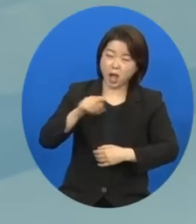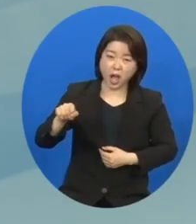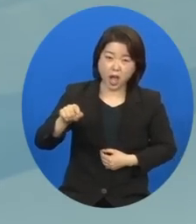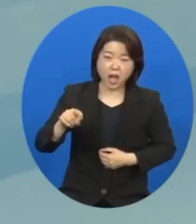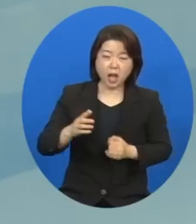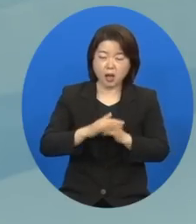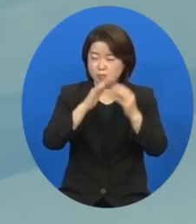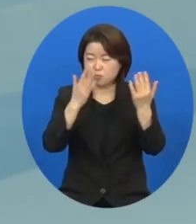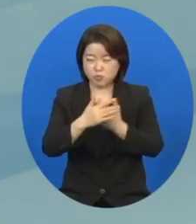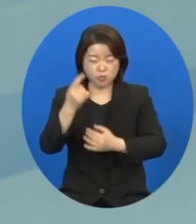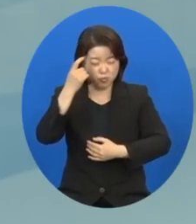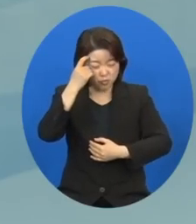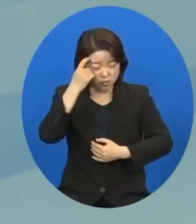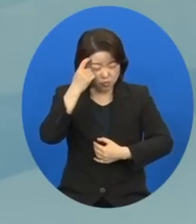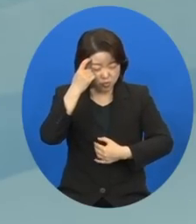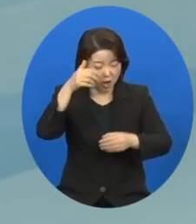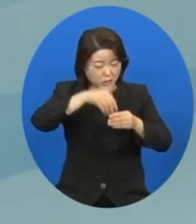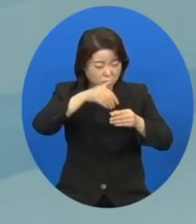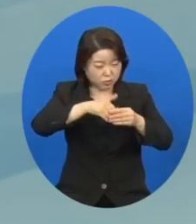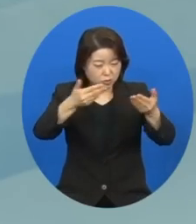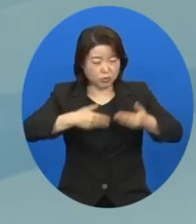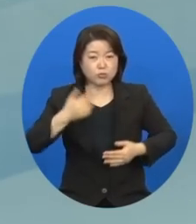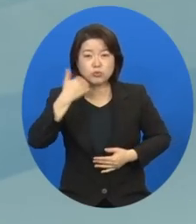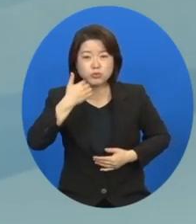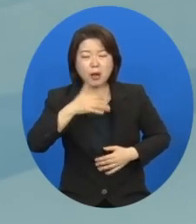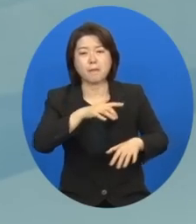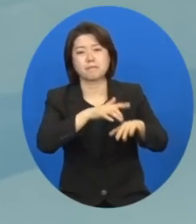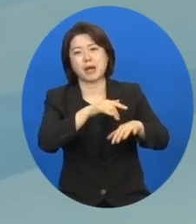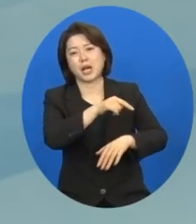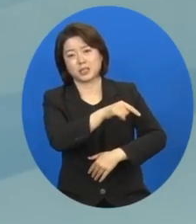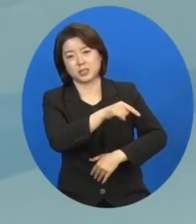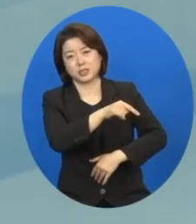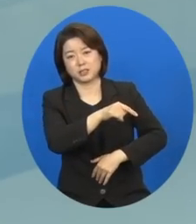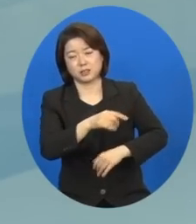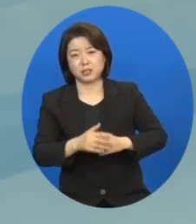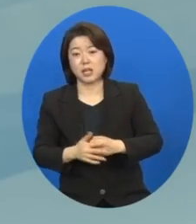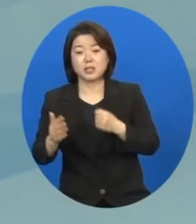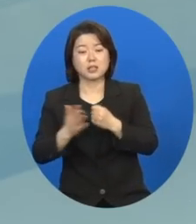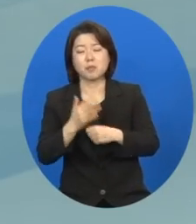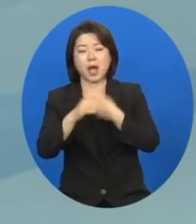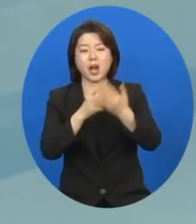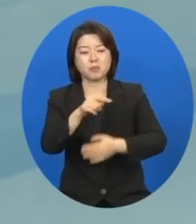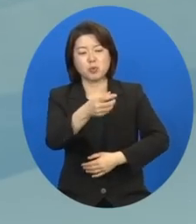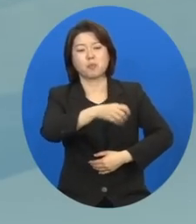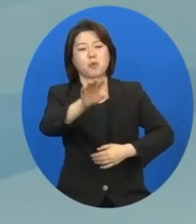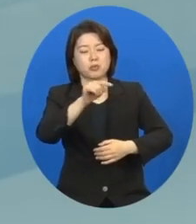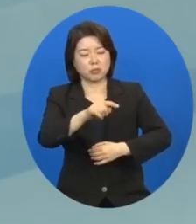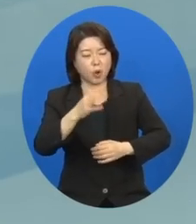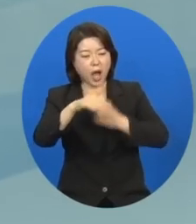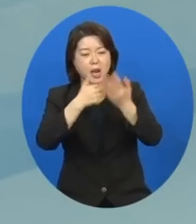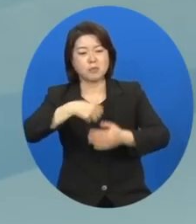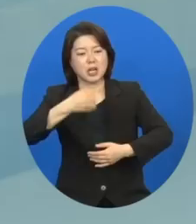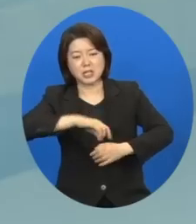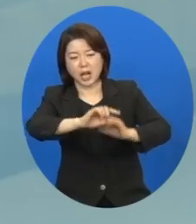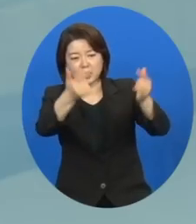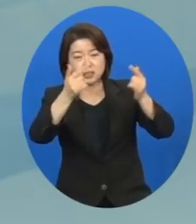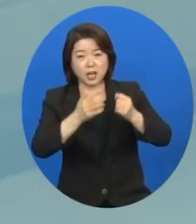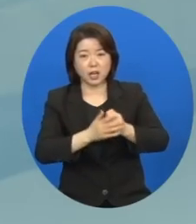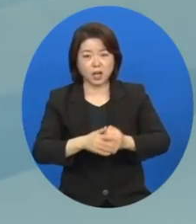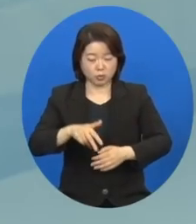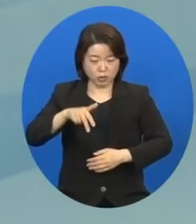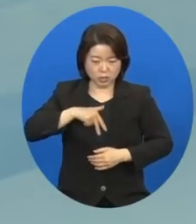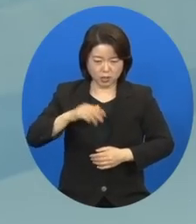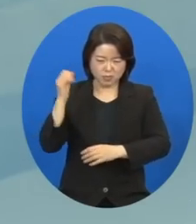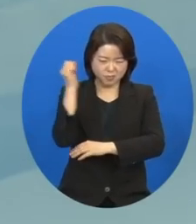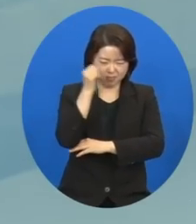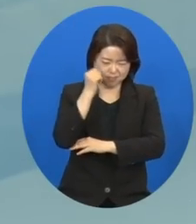누가 주는 생각이에요? 마귀가 주는 생각이에요. 그래서 하나님이 너를 버렸어? 넌 하나님의 자녀가 아니야? 우리의 정체성을 계속